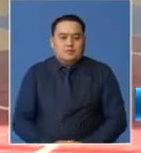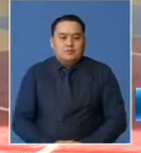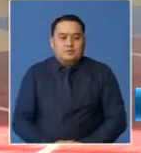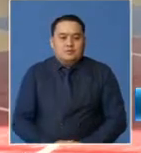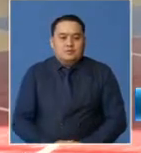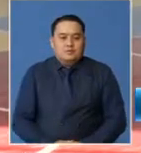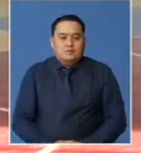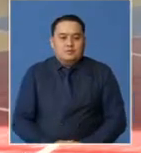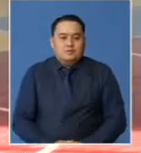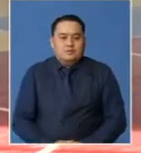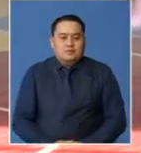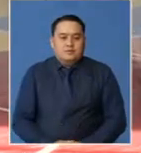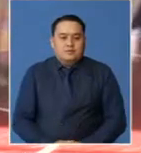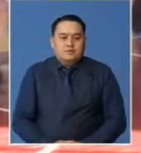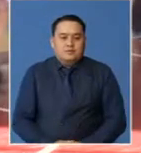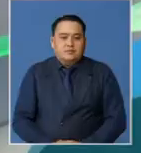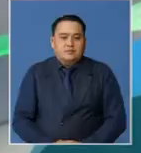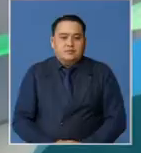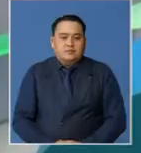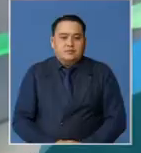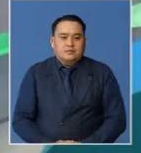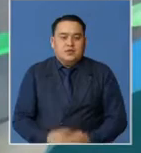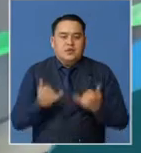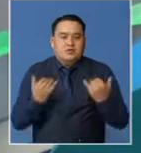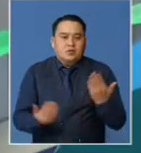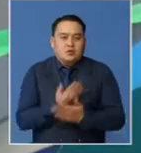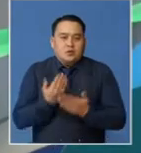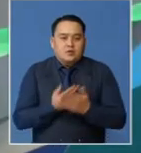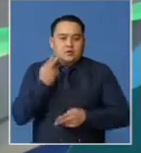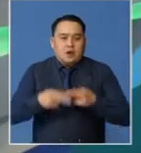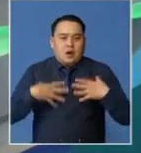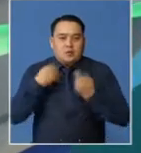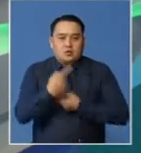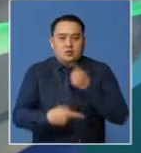Айбусынов, телеканал ЖТСУ, Талдыкурган. Такой оказалась